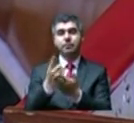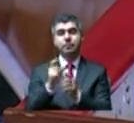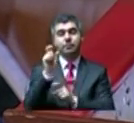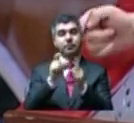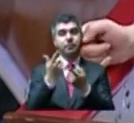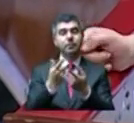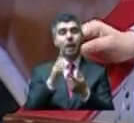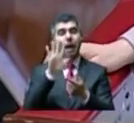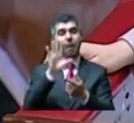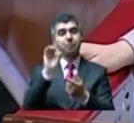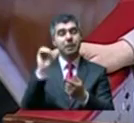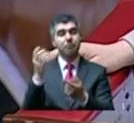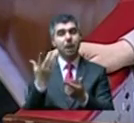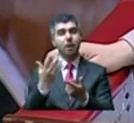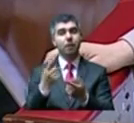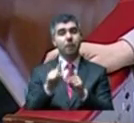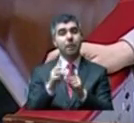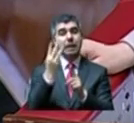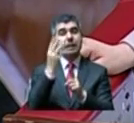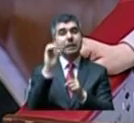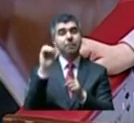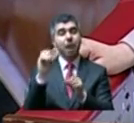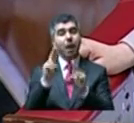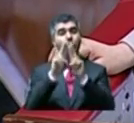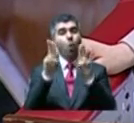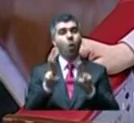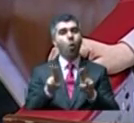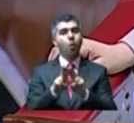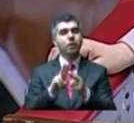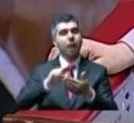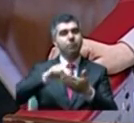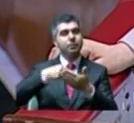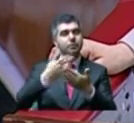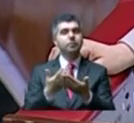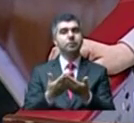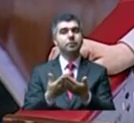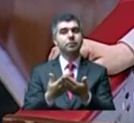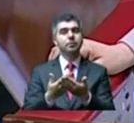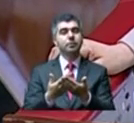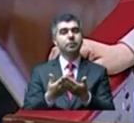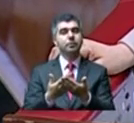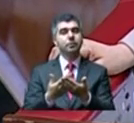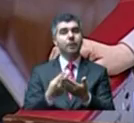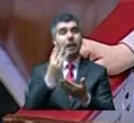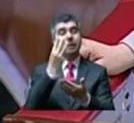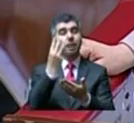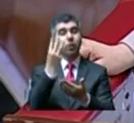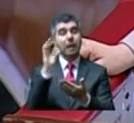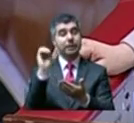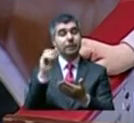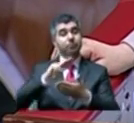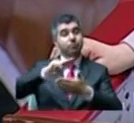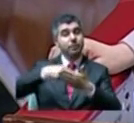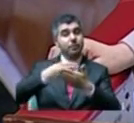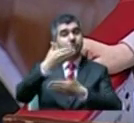بالتحويل و500 احداث و300 تعاقد مع دكاتره باحثين ويعني و300 قلت 330 تعاقد مع دكاتره